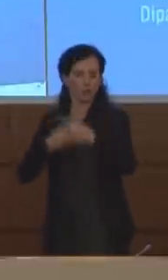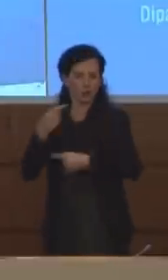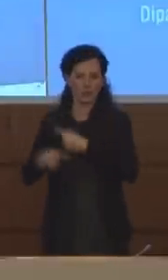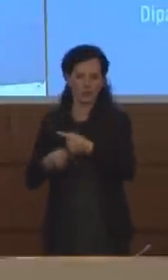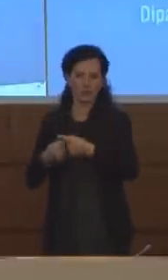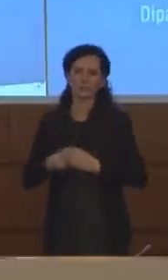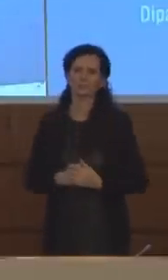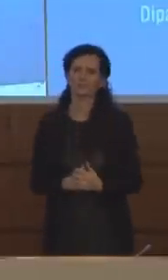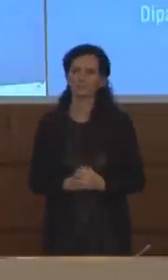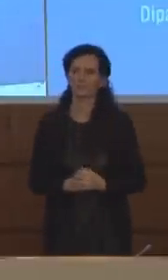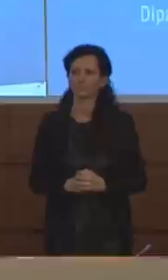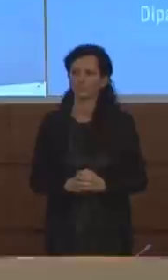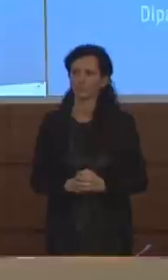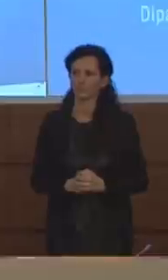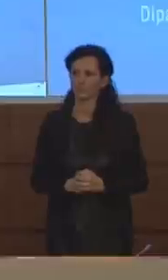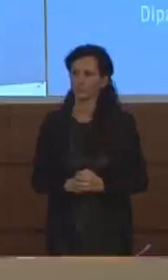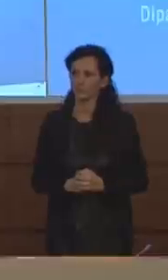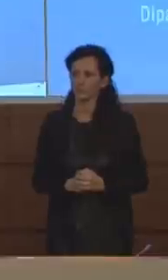trasmettere l'infezione